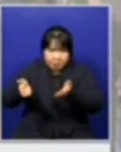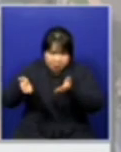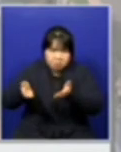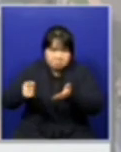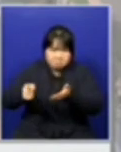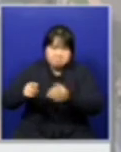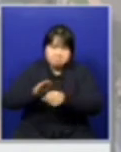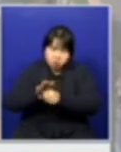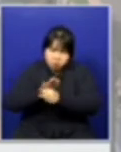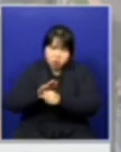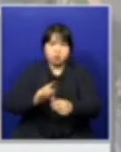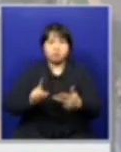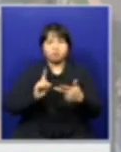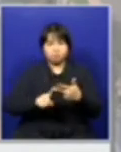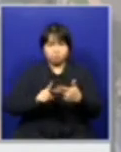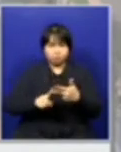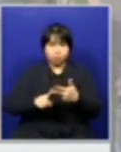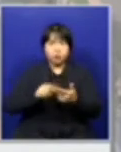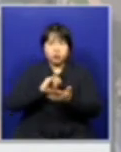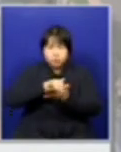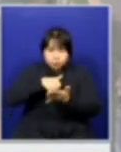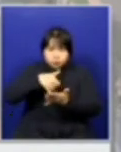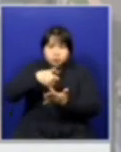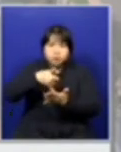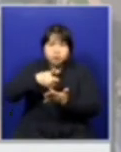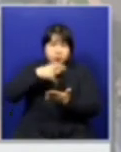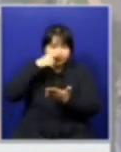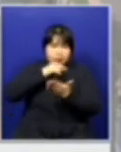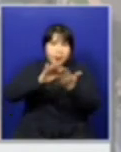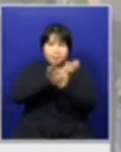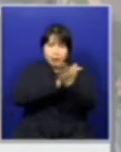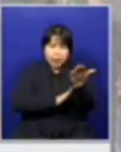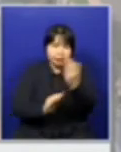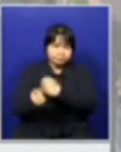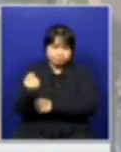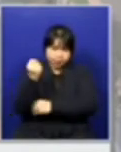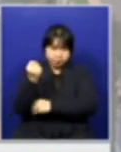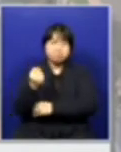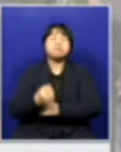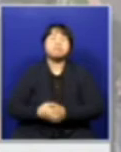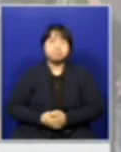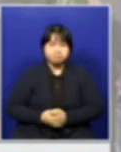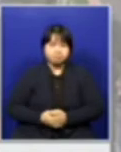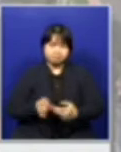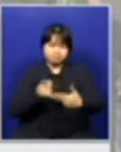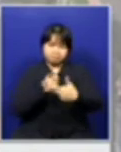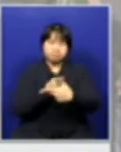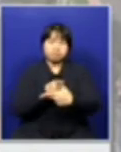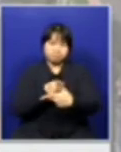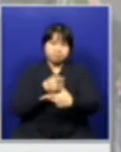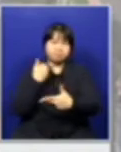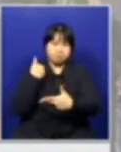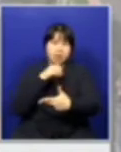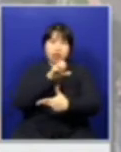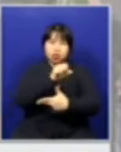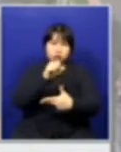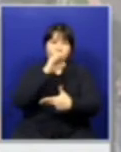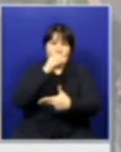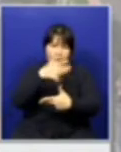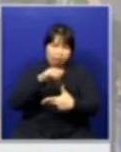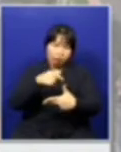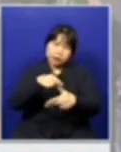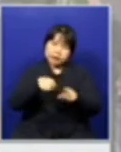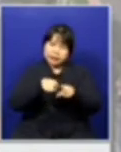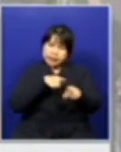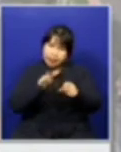แต่นะและที่สำคัญก็คือจะต้องฟื้นฟูให้ประเทศชาติกลับมามั่นคงให้ได้การเยียวยาหลายท่านพูดไปแล้วล่าช้าไม่